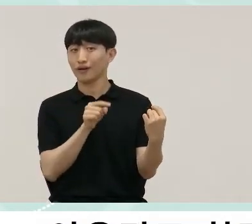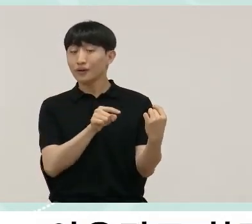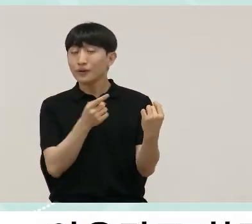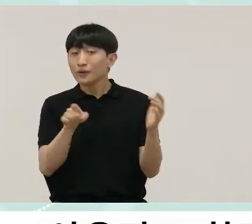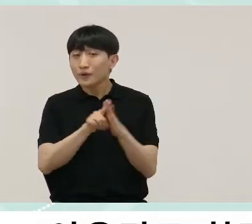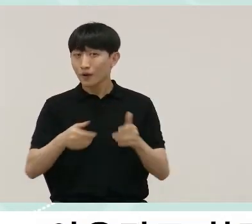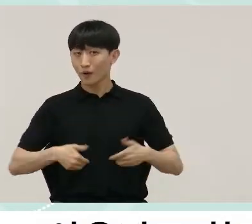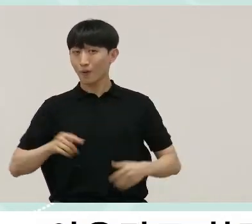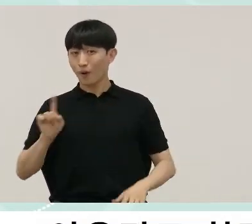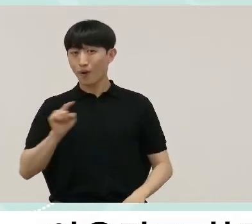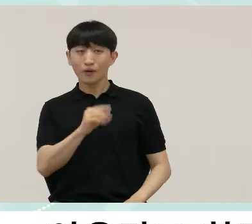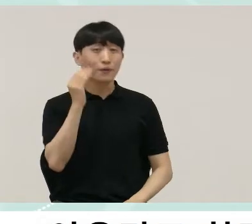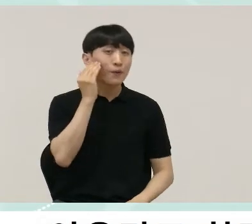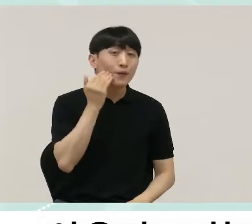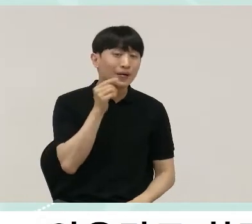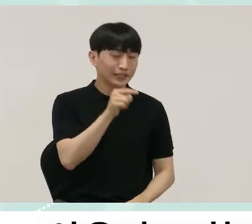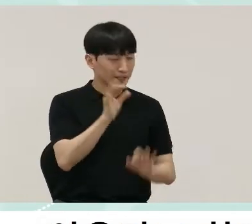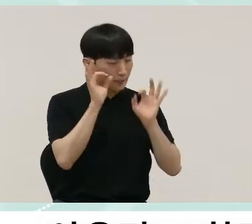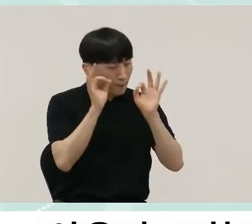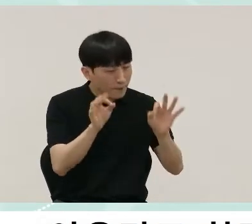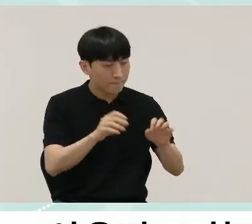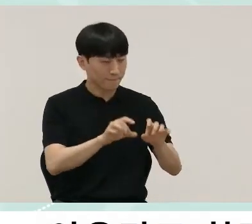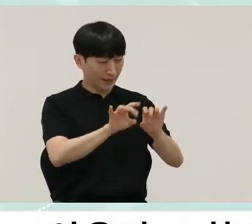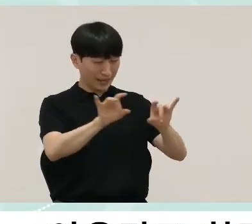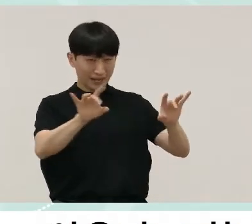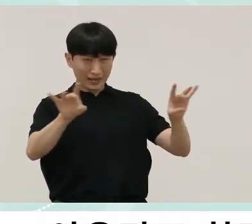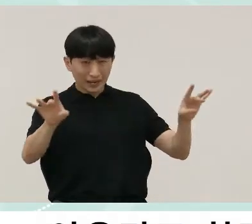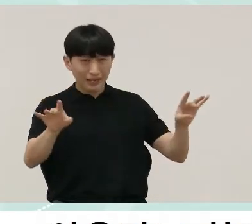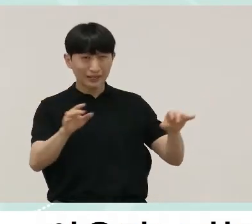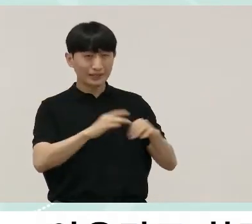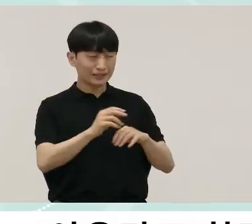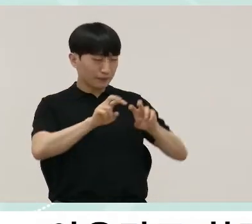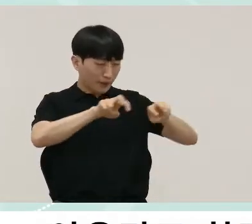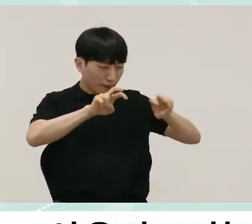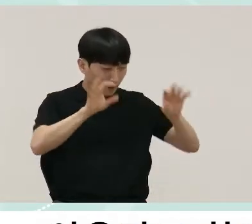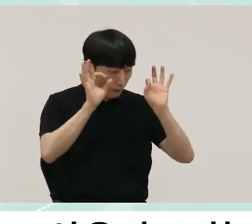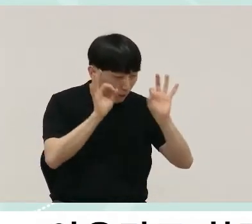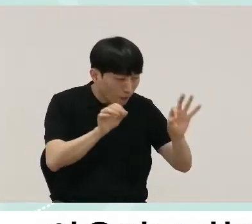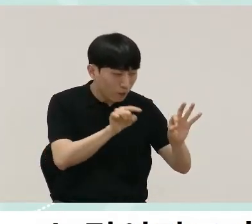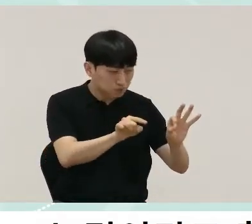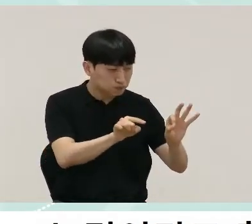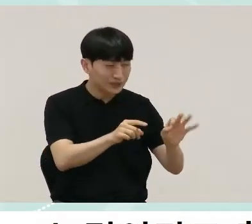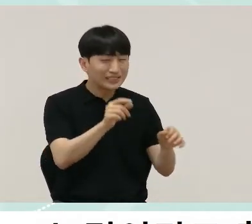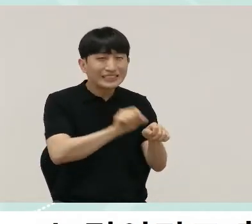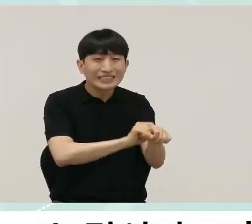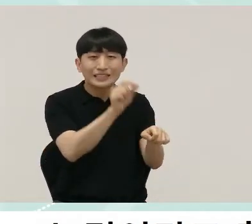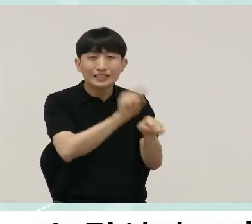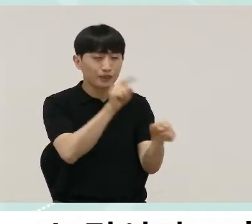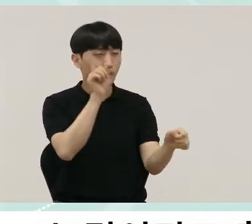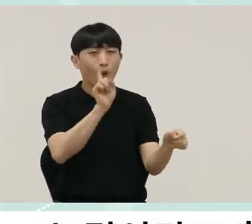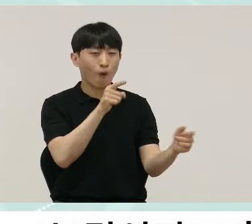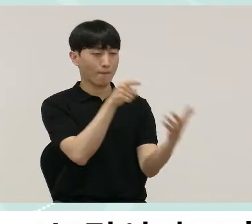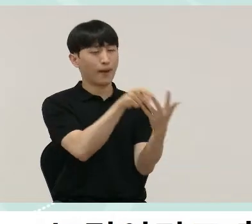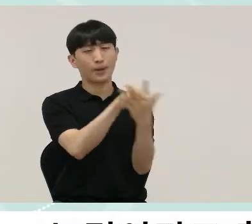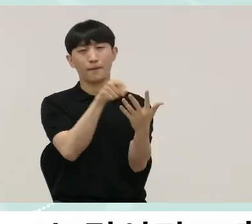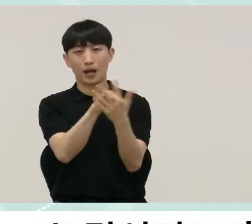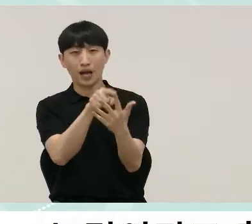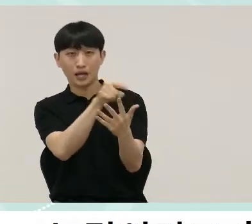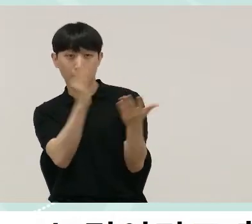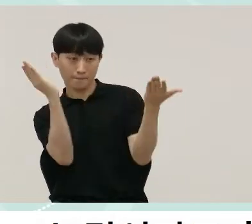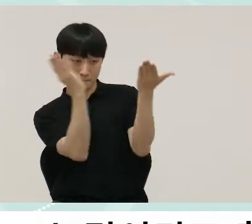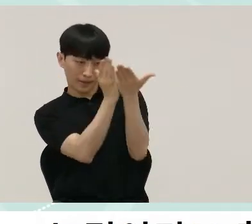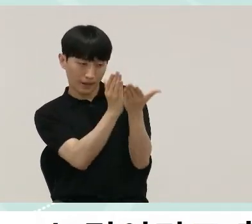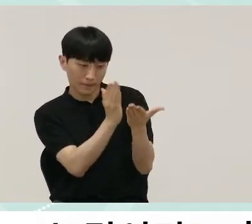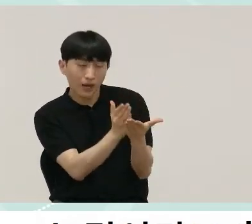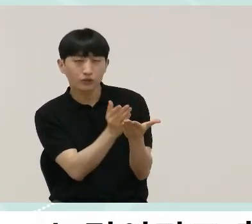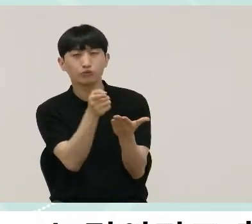환자 개개인마다 다른 해부학적 구조들을 잘 살펴서 거기에 따른 맞춤형 정밀